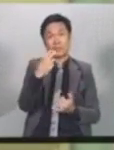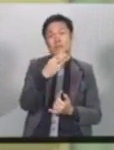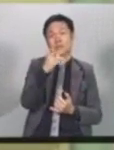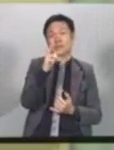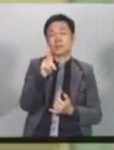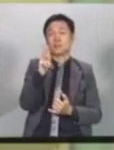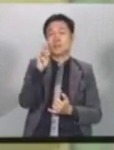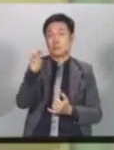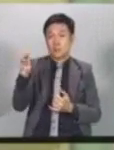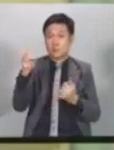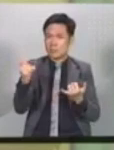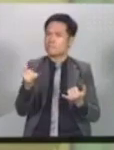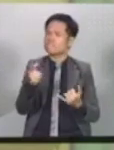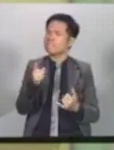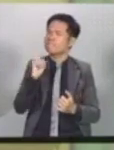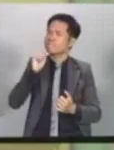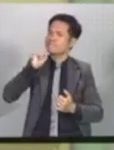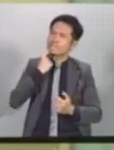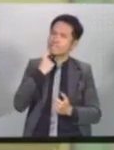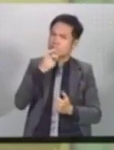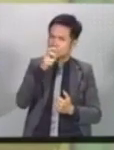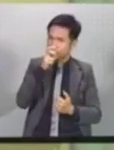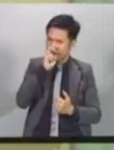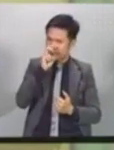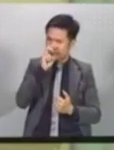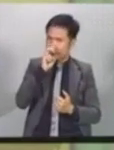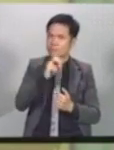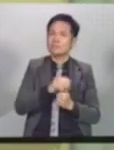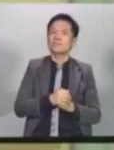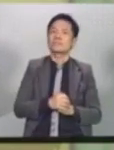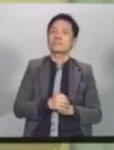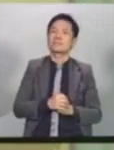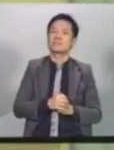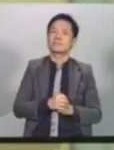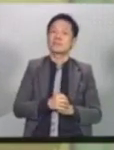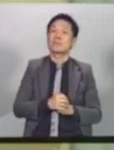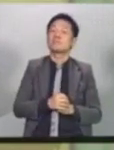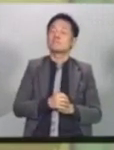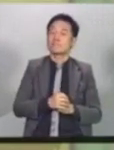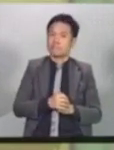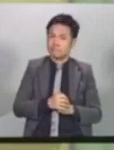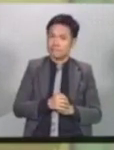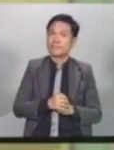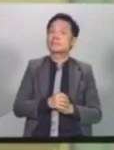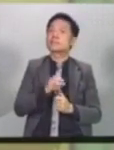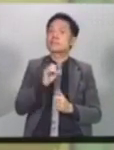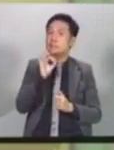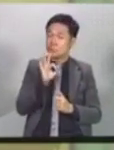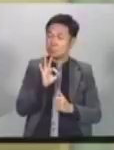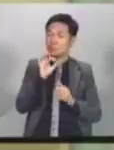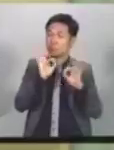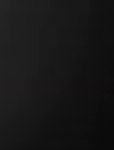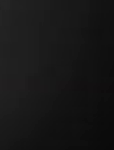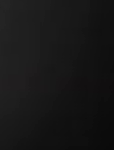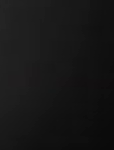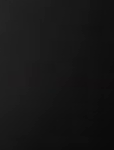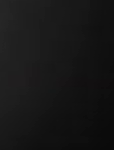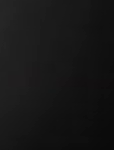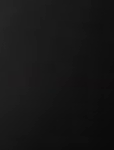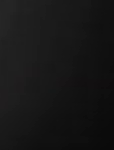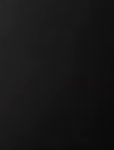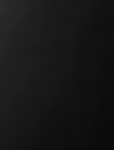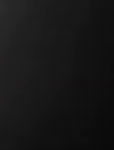mengambil tindakan yang tegas kepada mereka yang masih lagi menyiarkan berita palsu dan sebagainya.